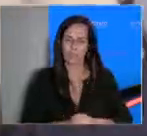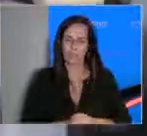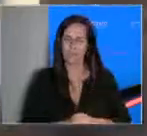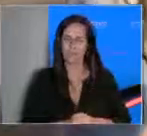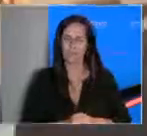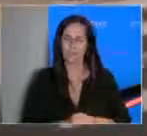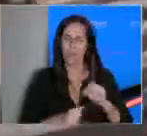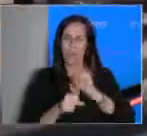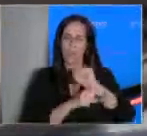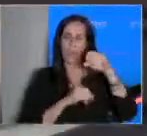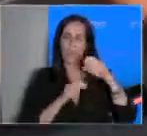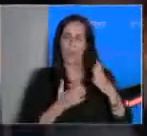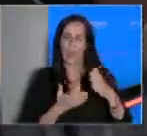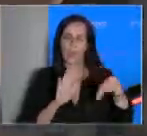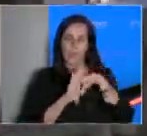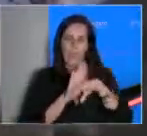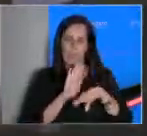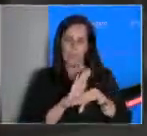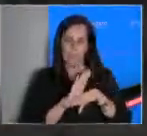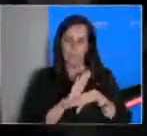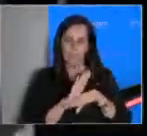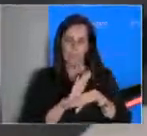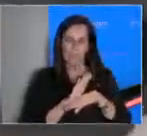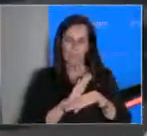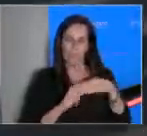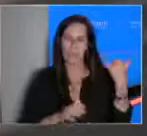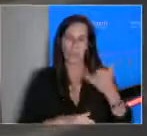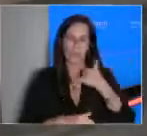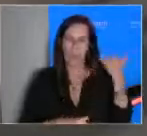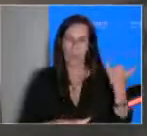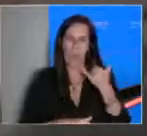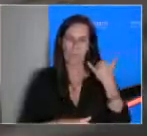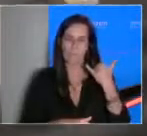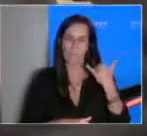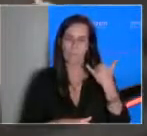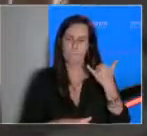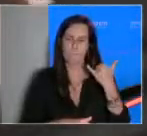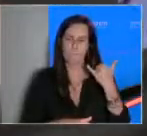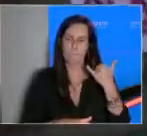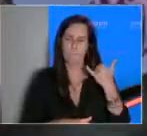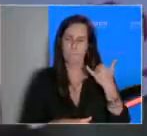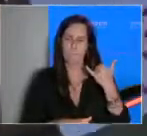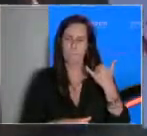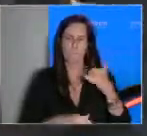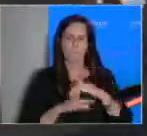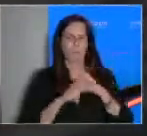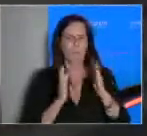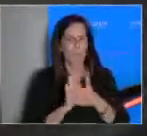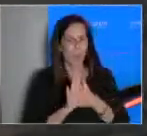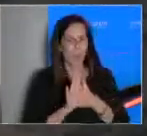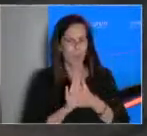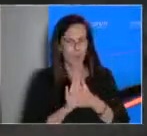על התנאים שהם מחויבים, ובכל פעם, בכל שלב של המאבק,